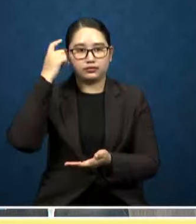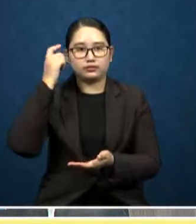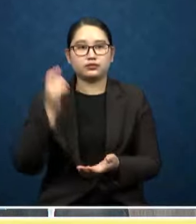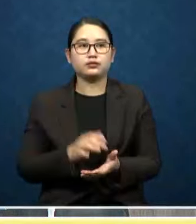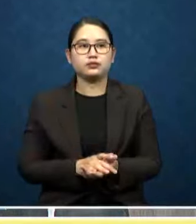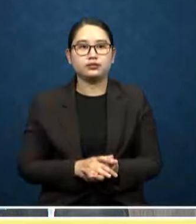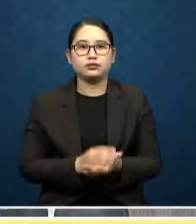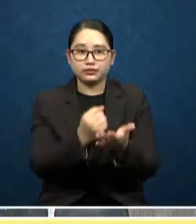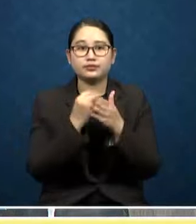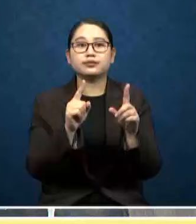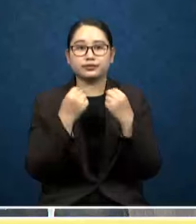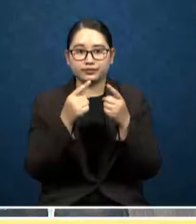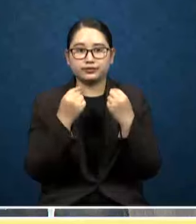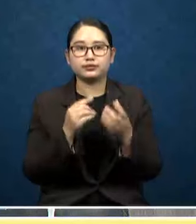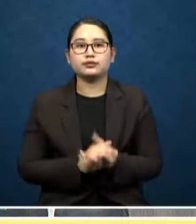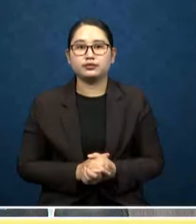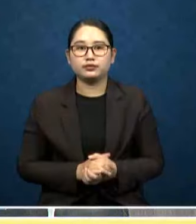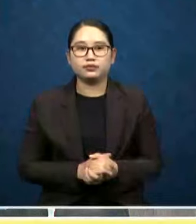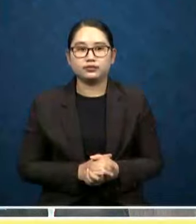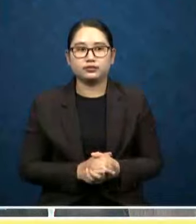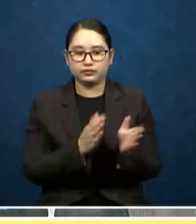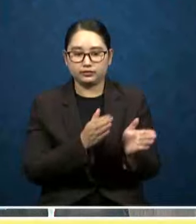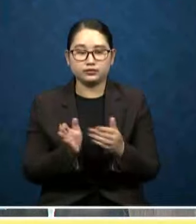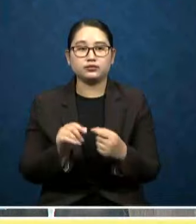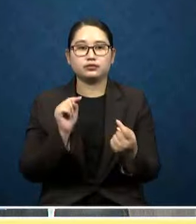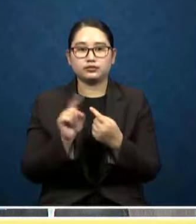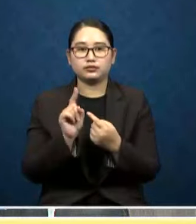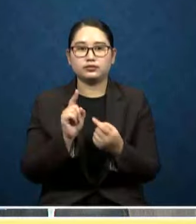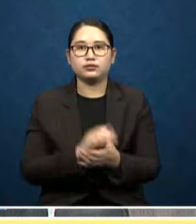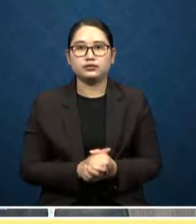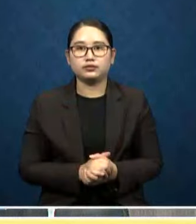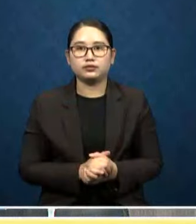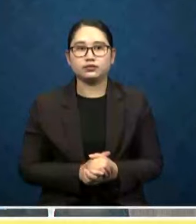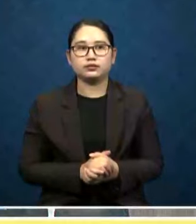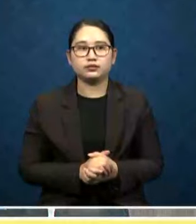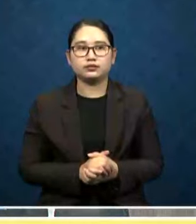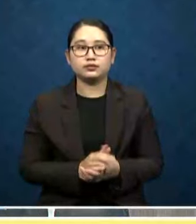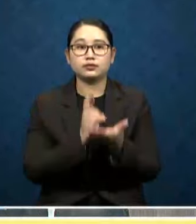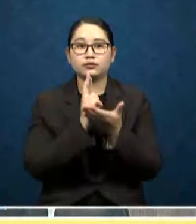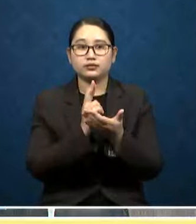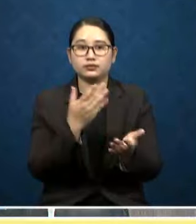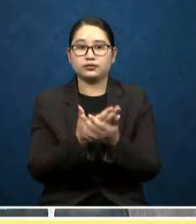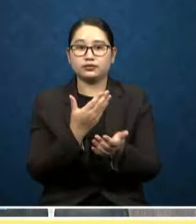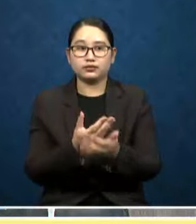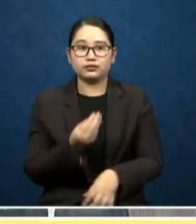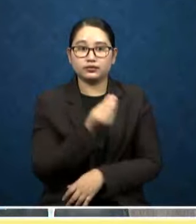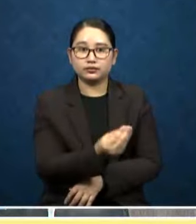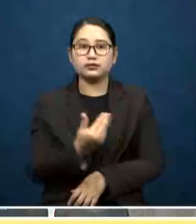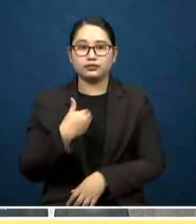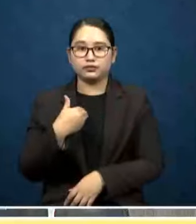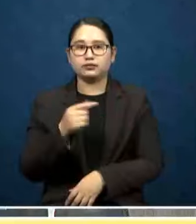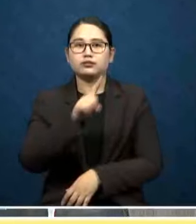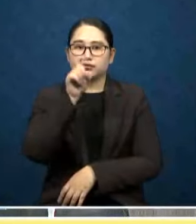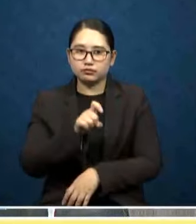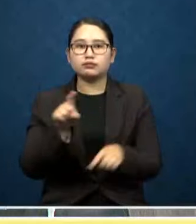ทราบขอเป็นขอเป็นวิทยาทานก็แล้วกันถัดมาคือเมีรางวัลนำจับกันหรือไม่ผมก็